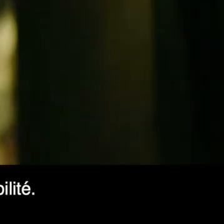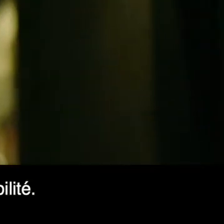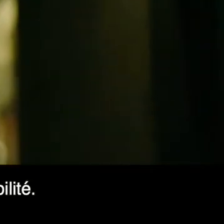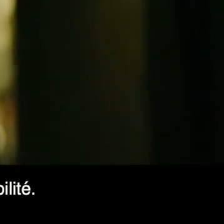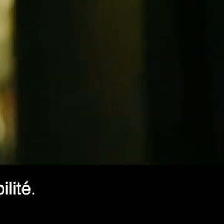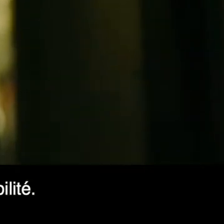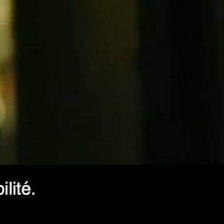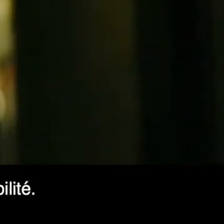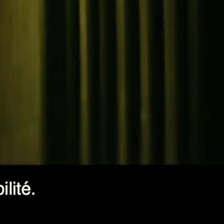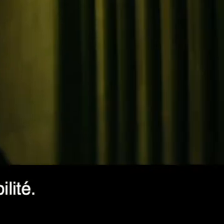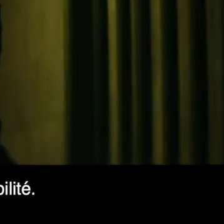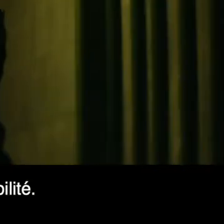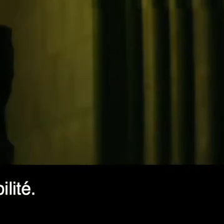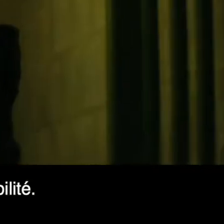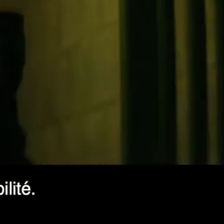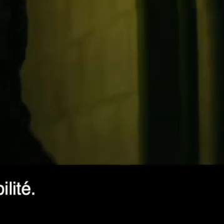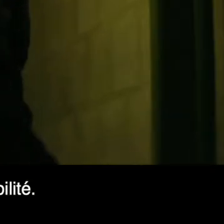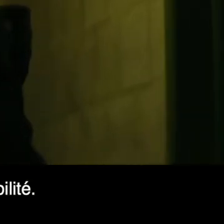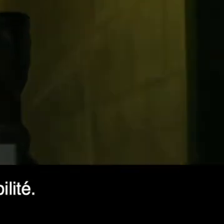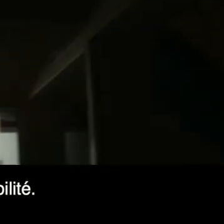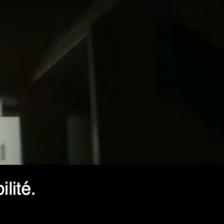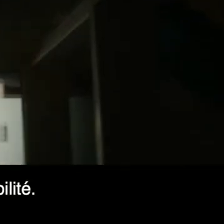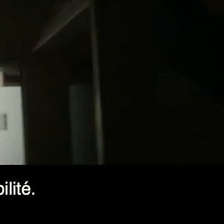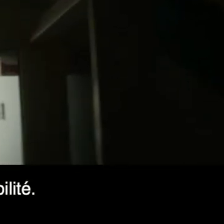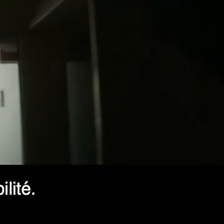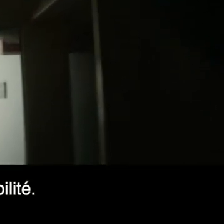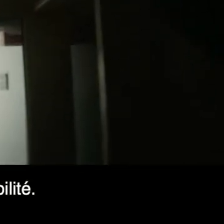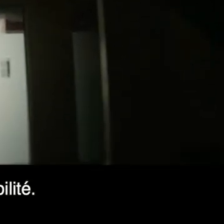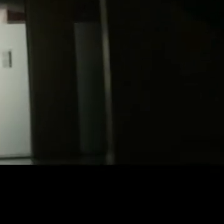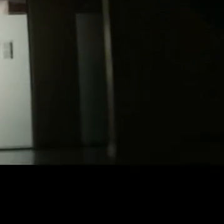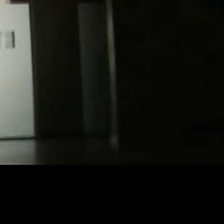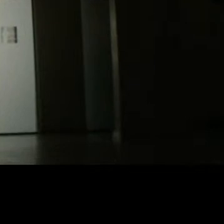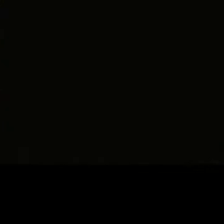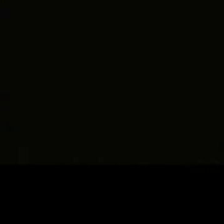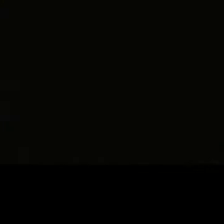Chacun a un rôle à jouer. Une responsabilité.